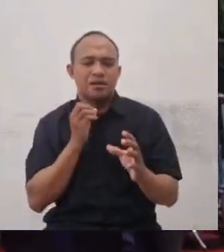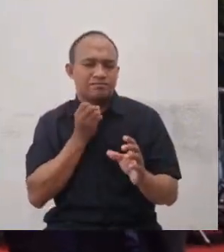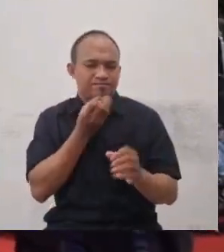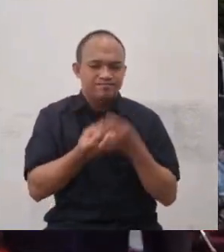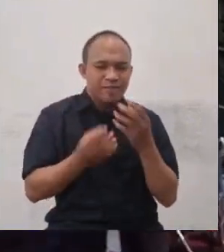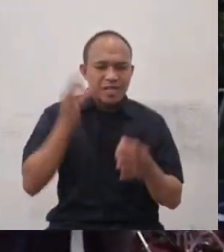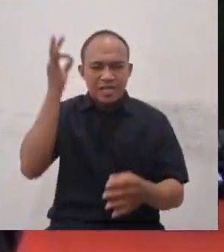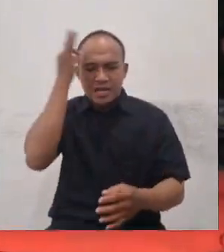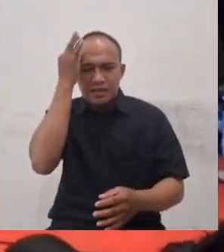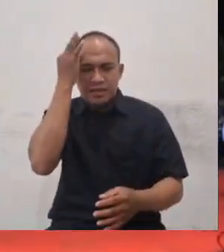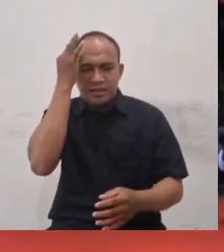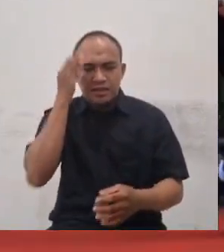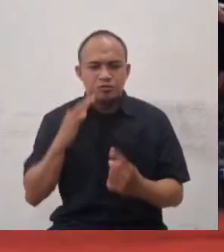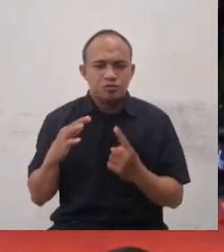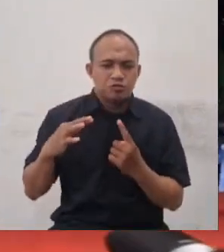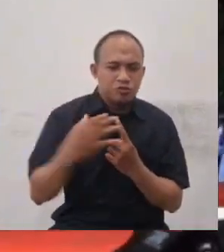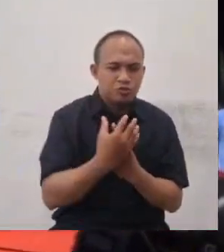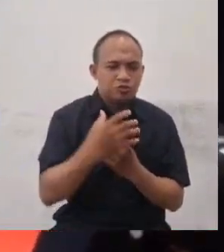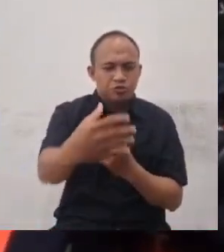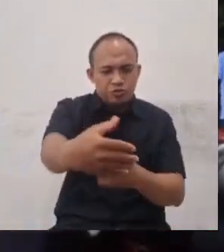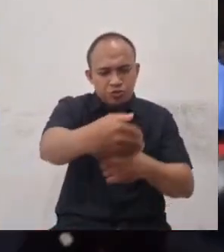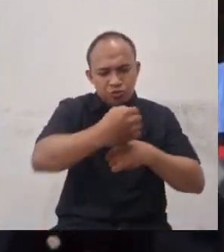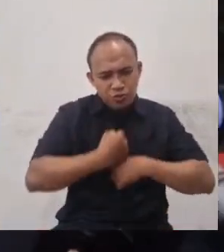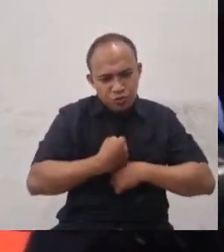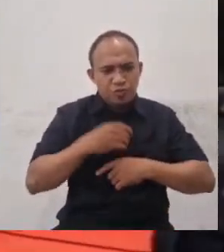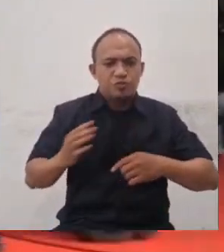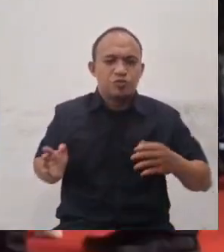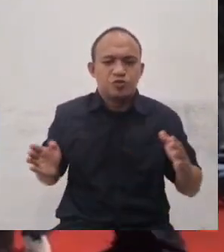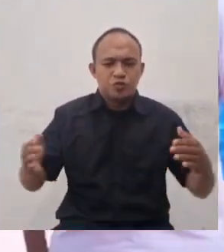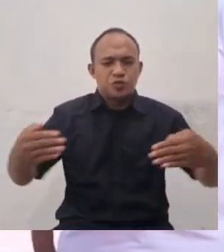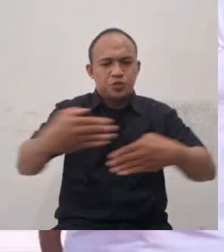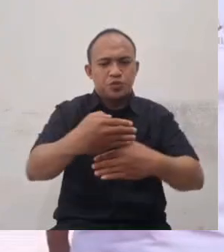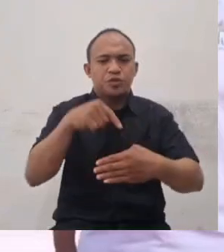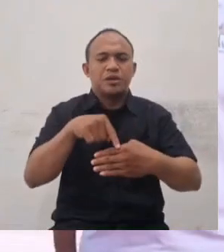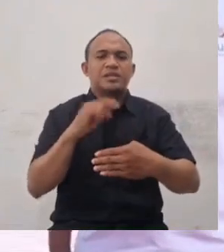membahas cara meningkatkan kesadaran melindungi lingkungan di tahun